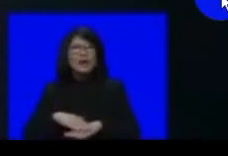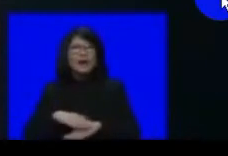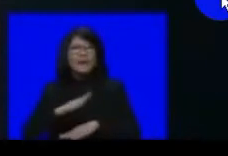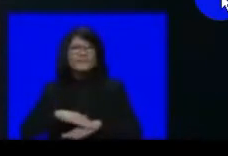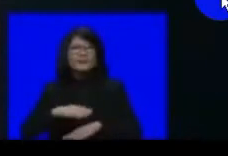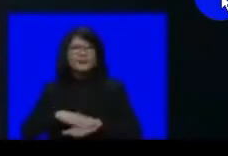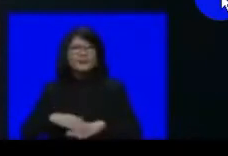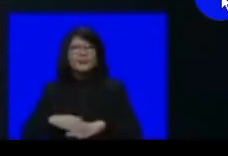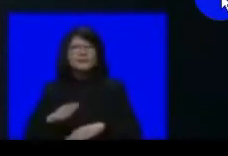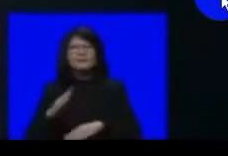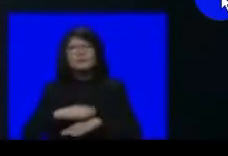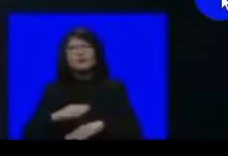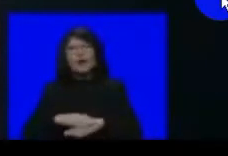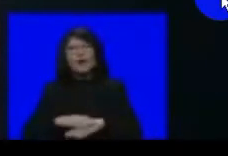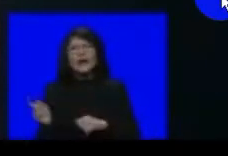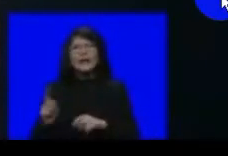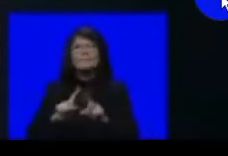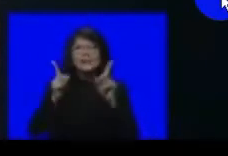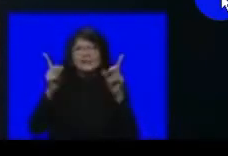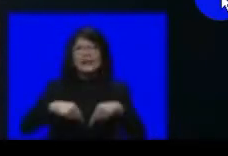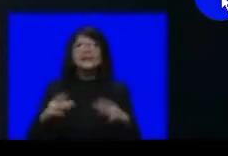luring menjadi daring.